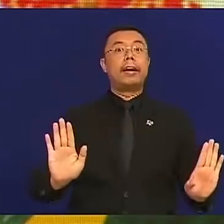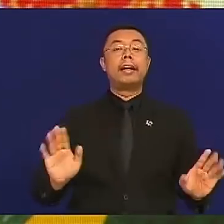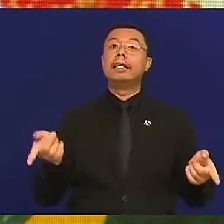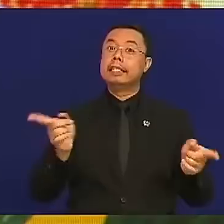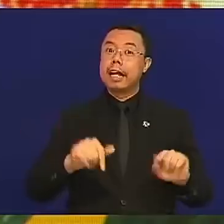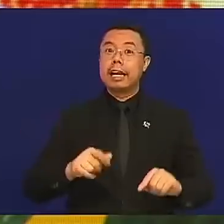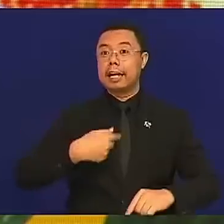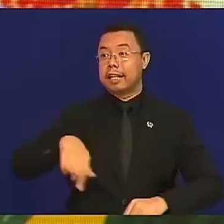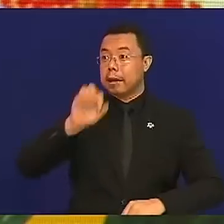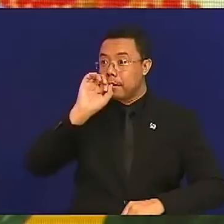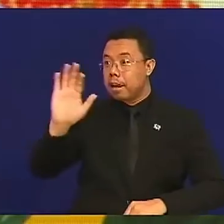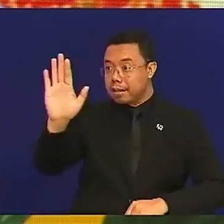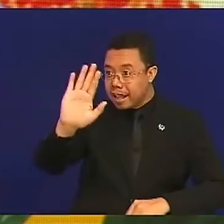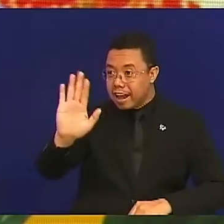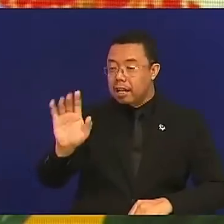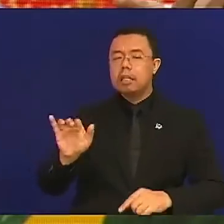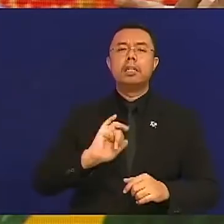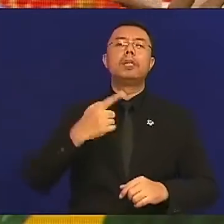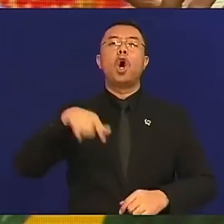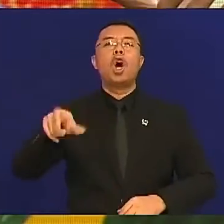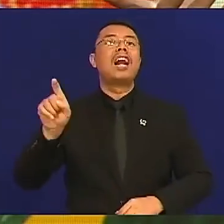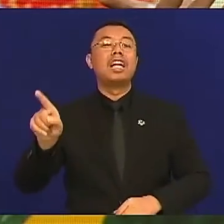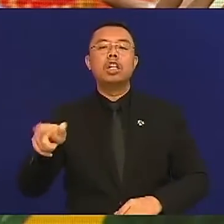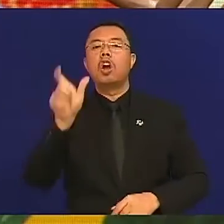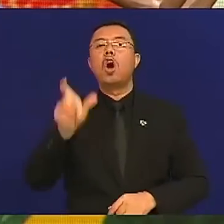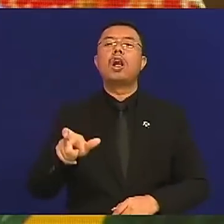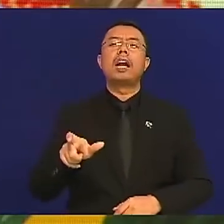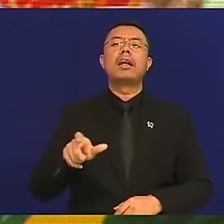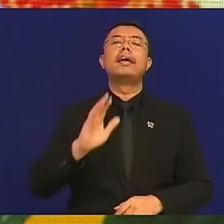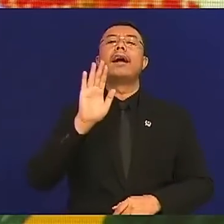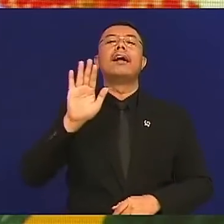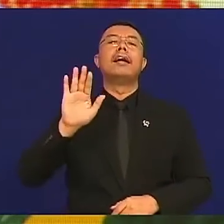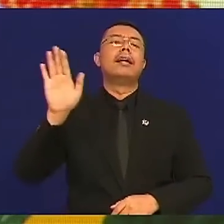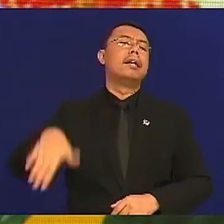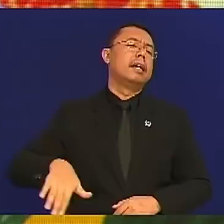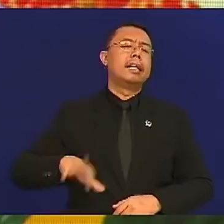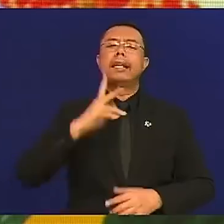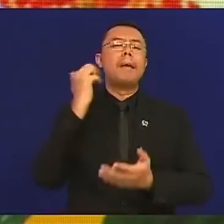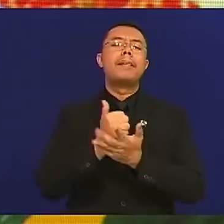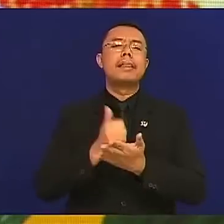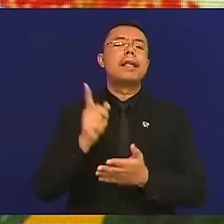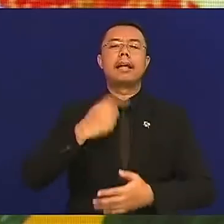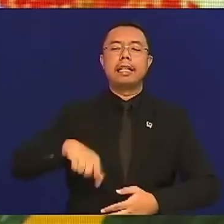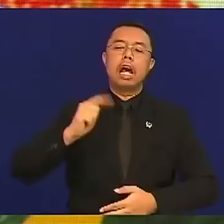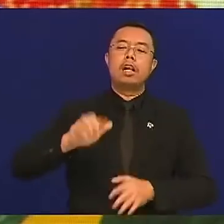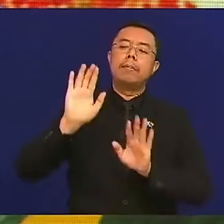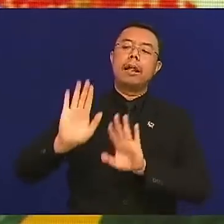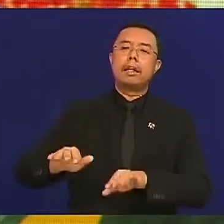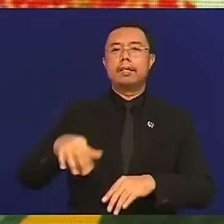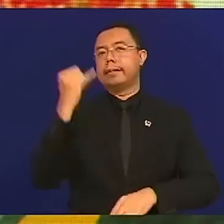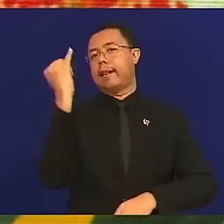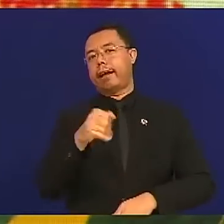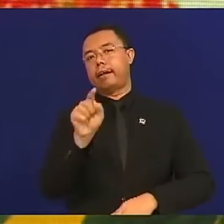Jadi sapaan kita itu memberi kesan bahwa orang itu orang yang rendahan yang harus dibelas kasihani. Enggak bagus